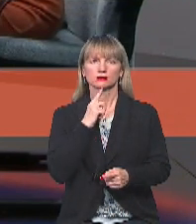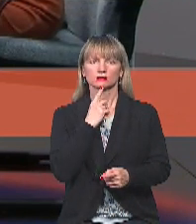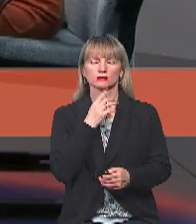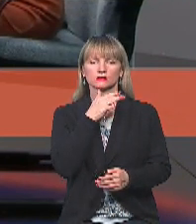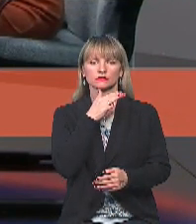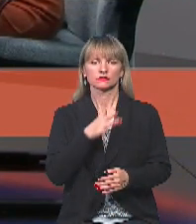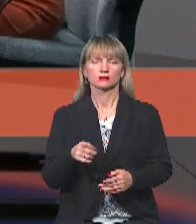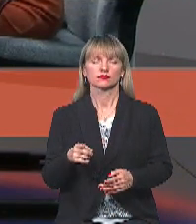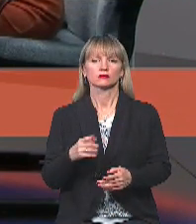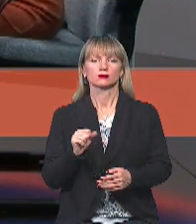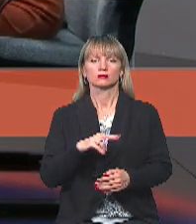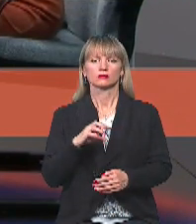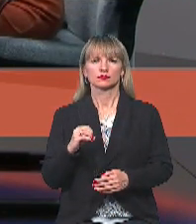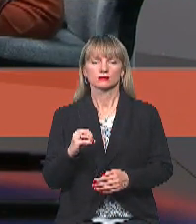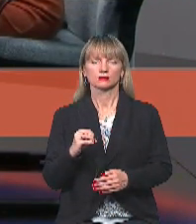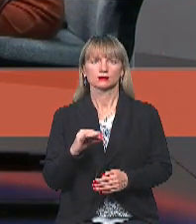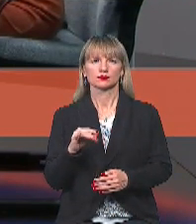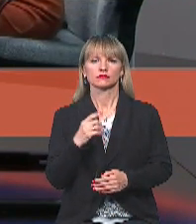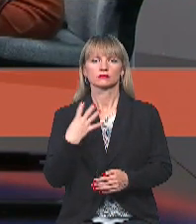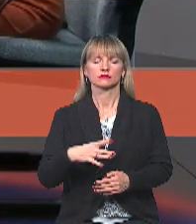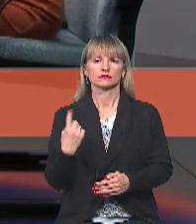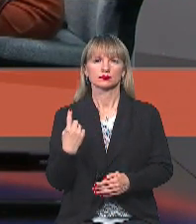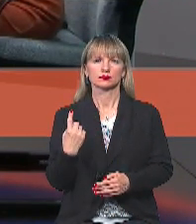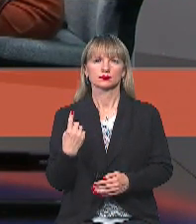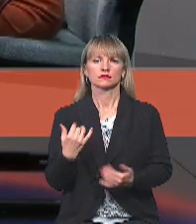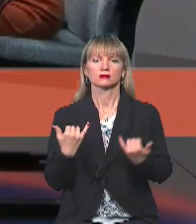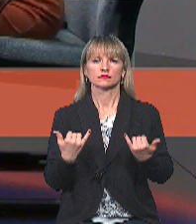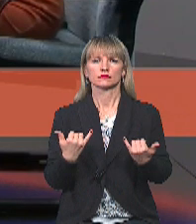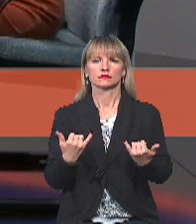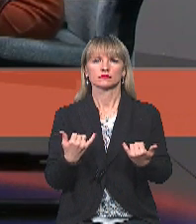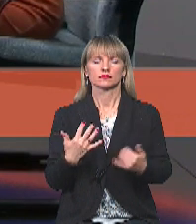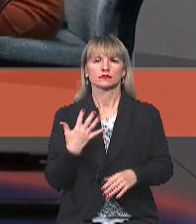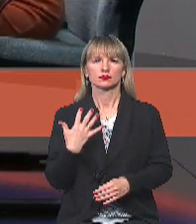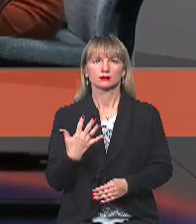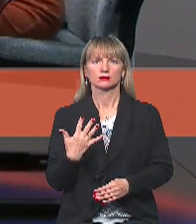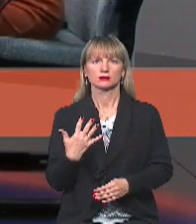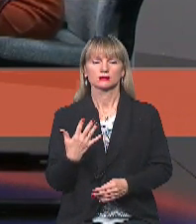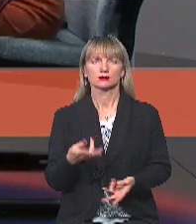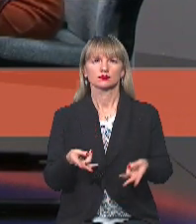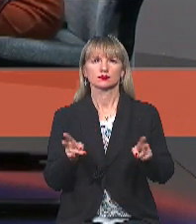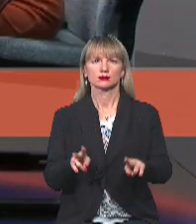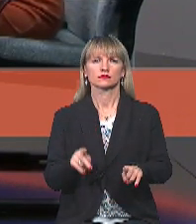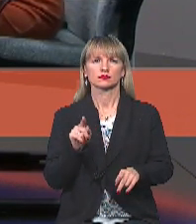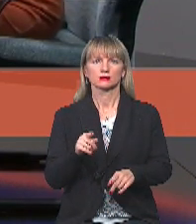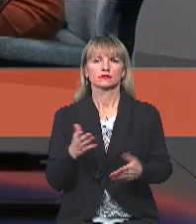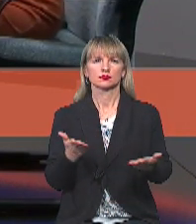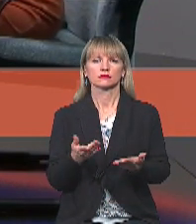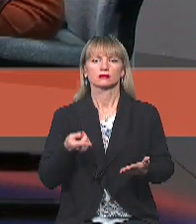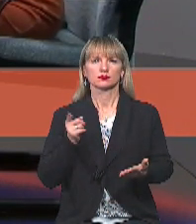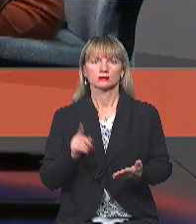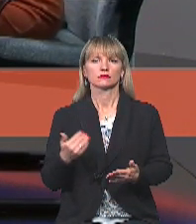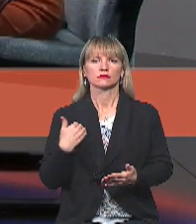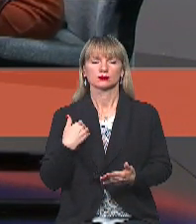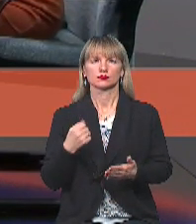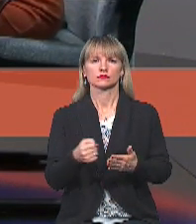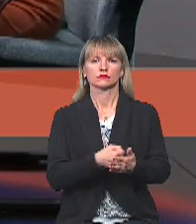але із 41-го зараз, ну, їх п'ятеро залишилися. Ті, які дійсно